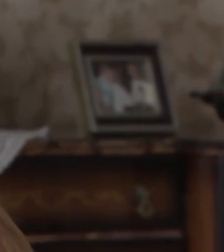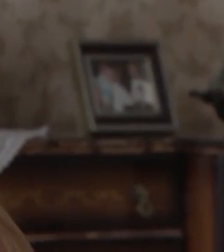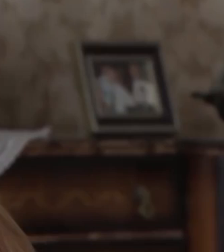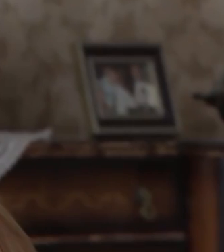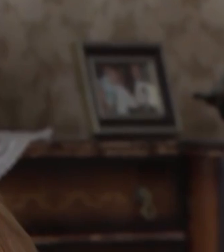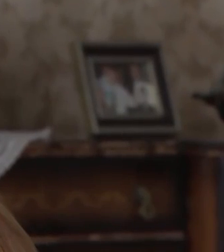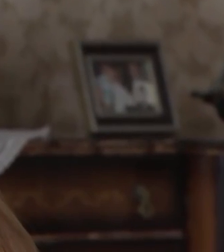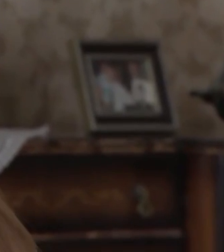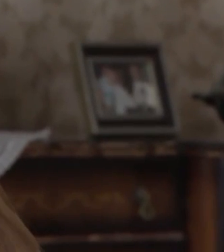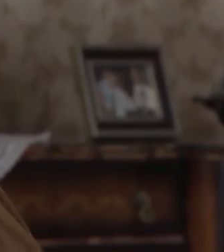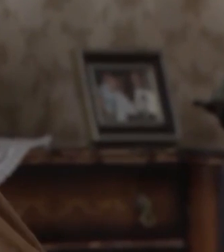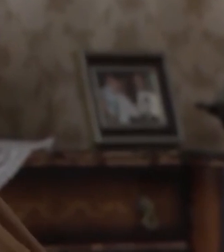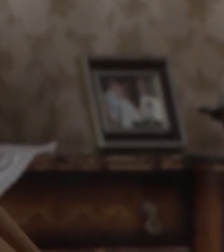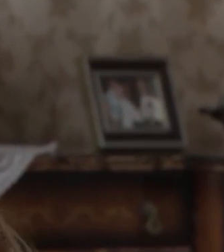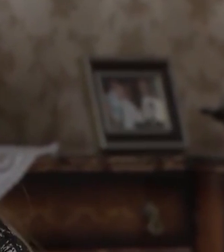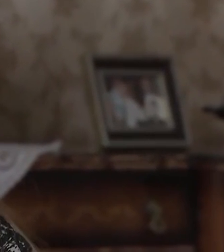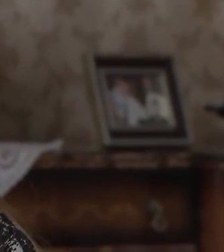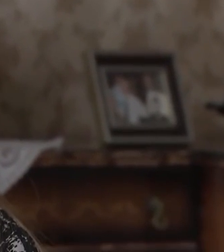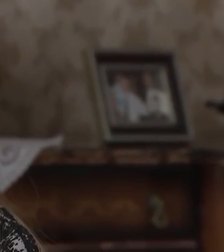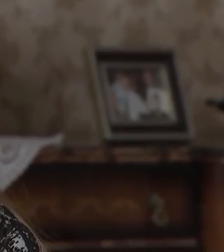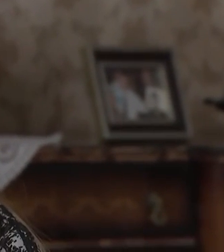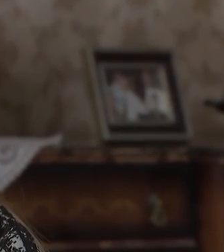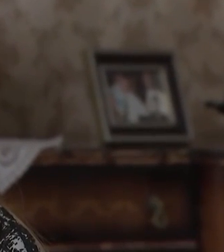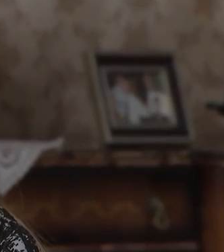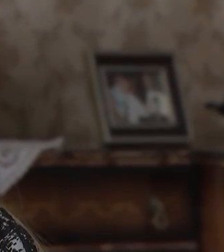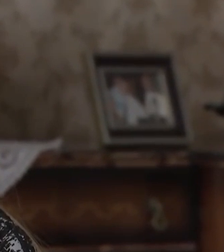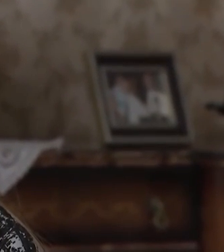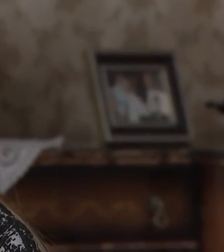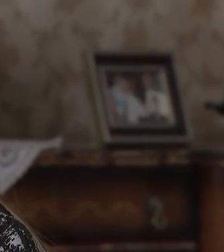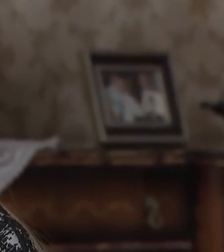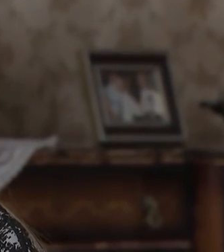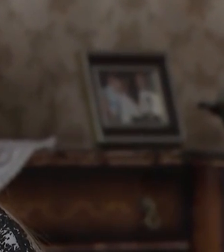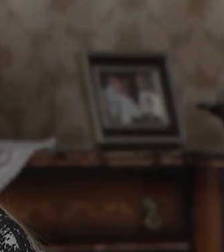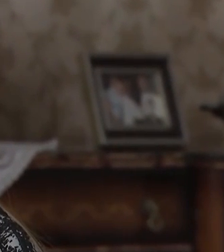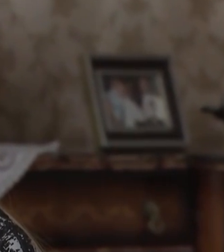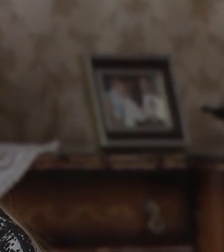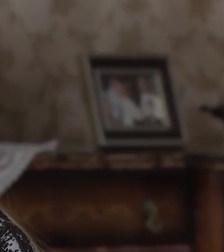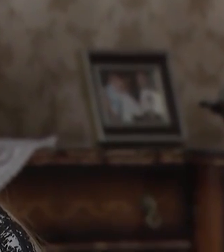Alev ilgiyle dinliyor. Gözlerini kadından çekip boşluğa aldı. Düşünüyor.